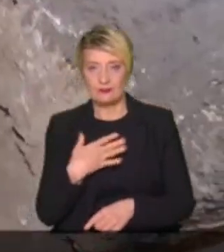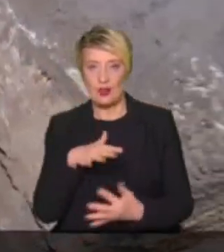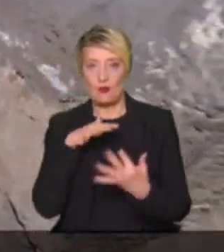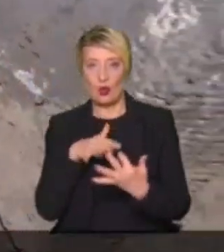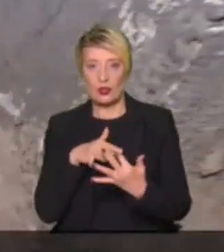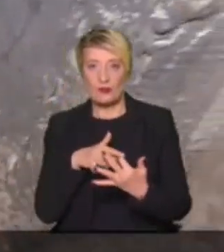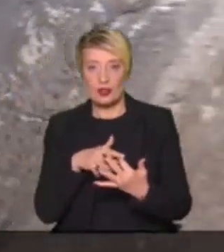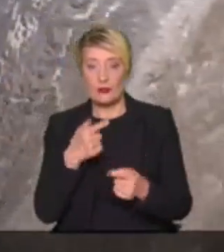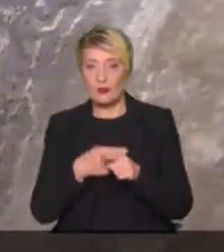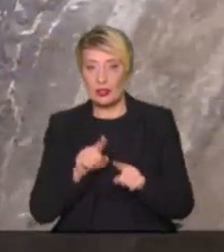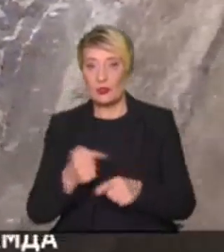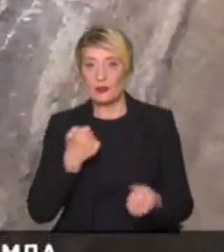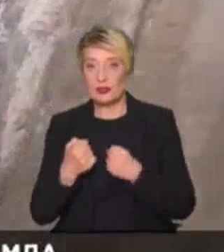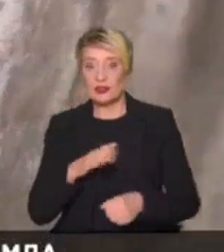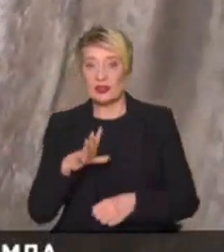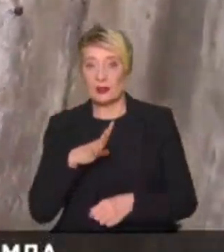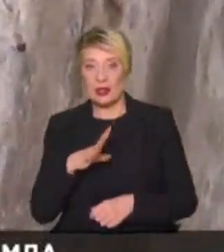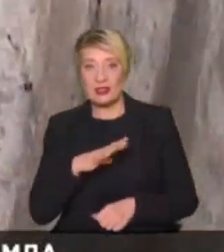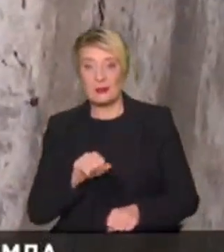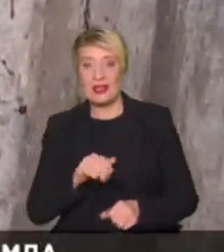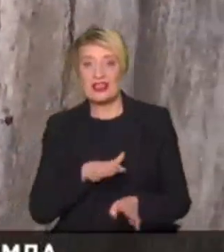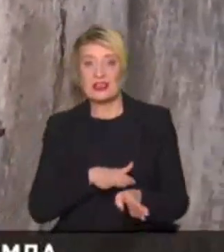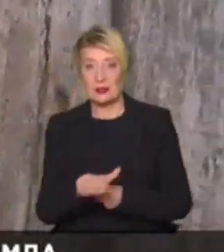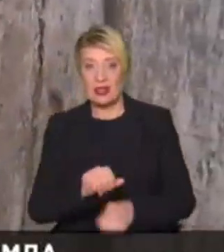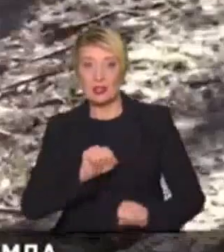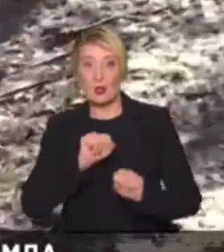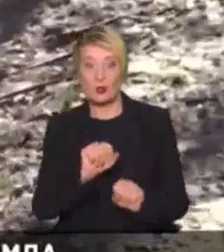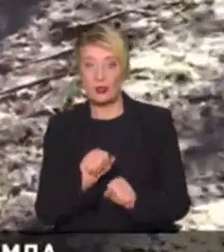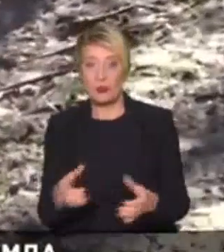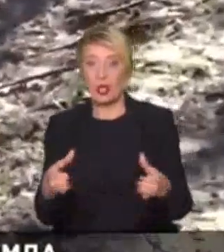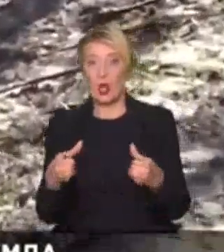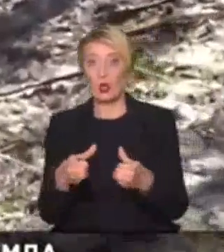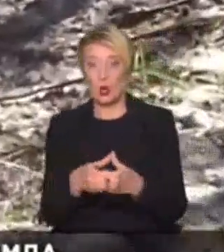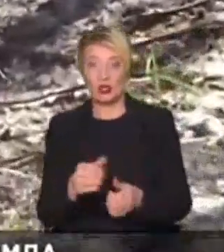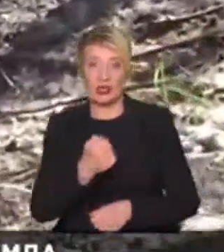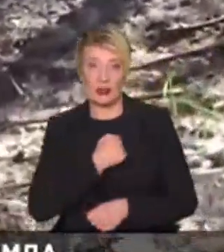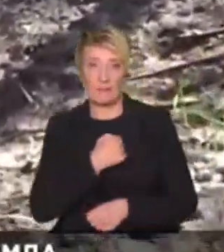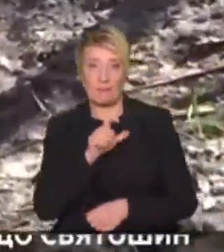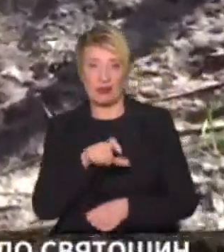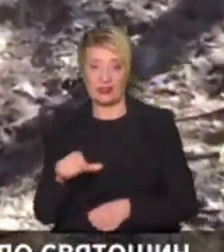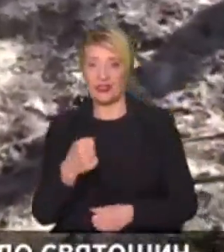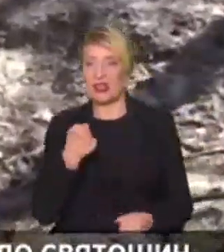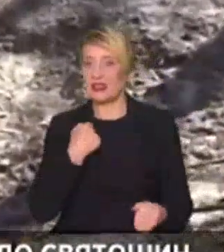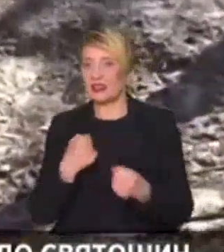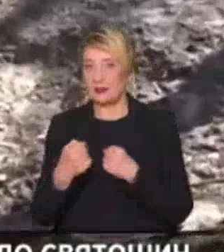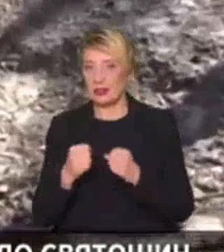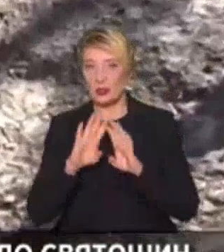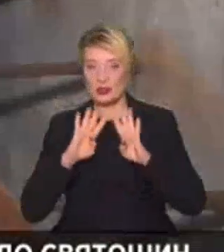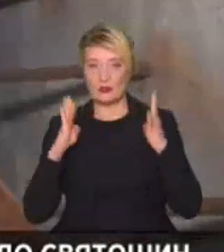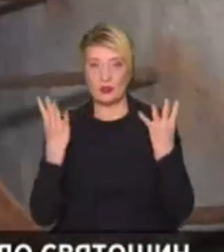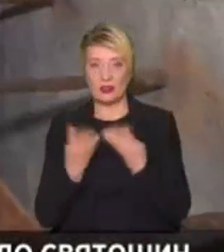такому укріпленні могла тримати оборону рота бійців, бо це були не просто міцні бетонні бокси, а